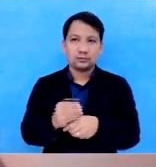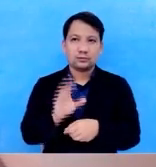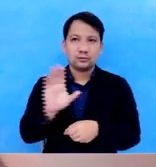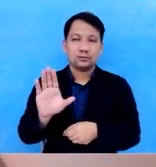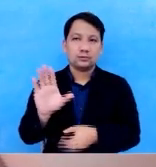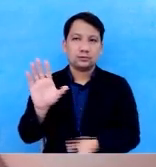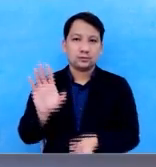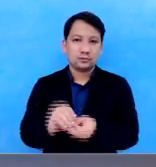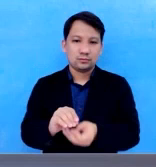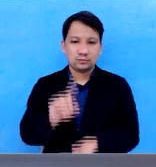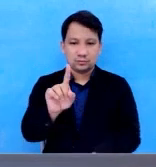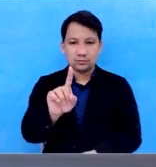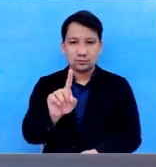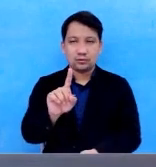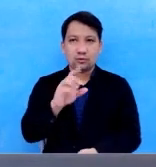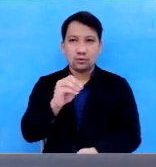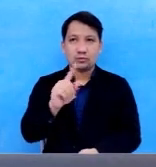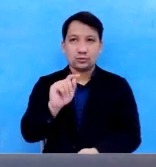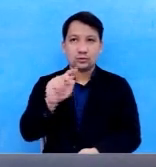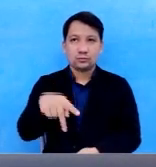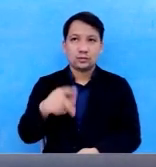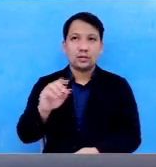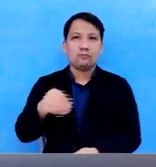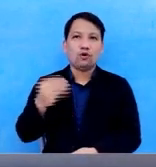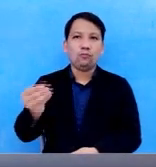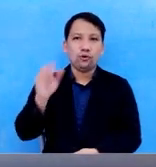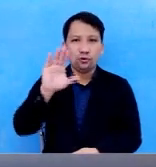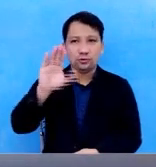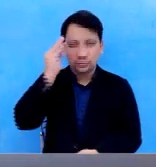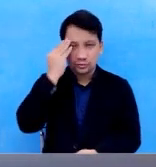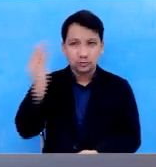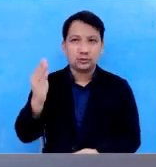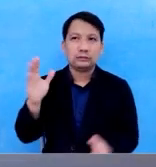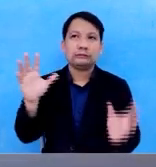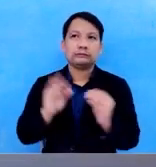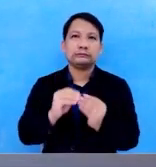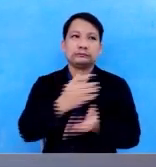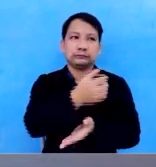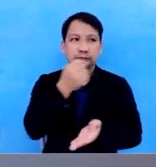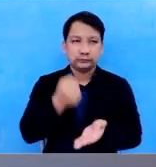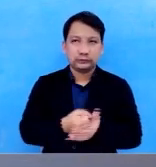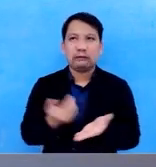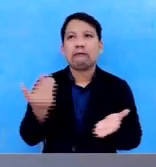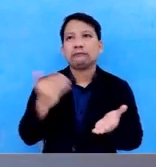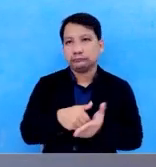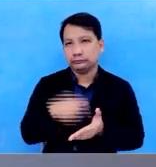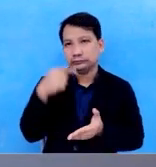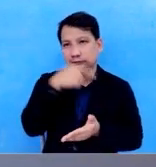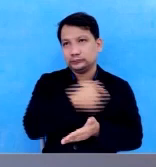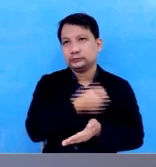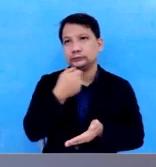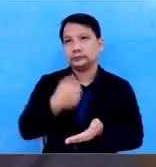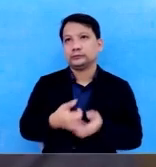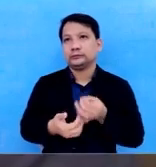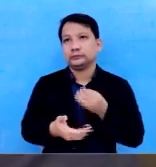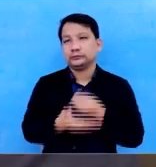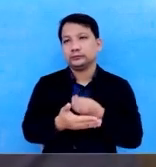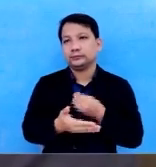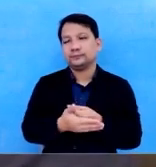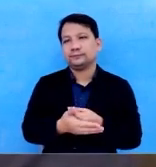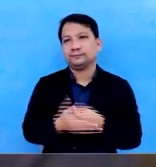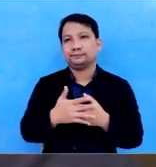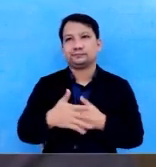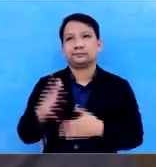kausap ang one-time password, bagay na ibinigay rin niya. Ang ending, naloko na naman siya at natangayan ng pera. Tapos yun nga po,